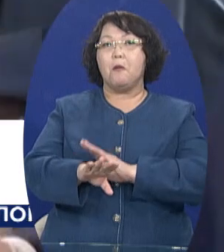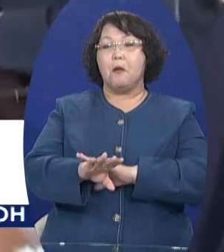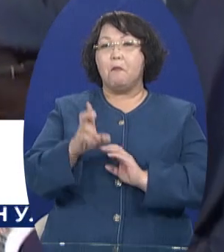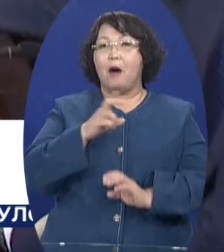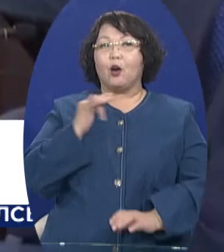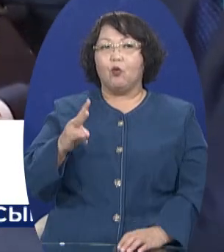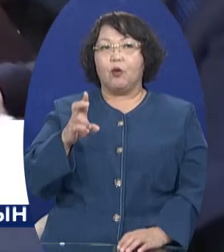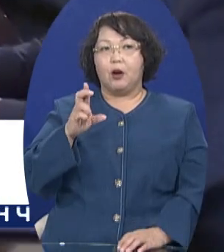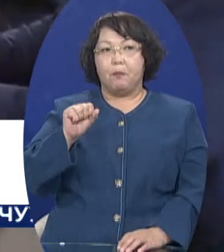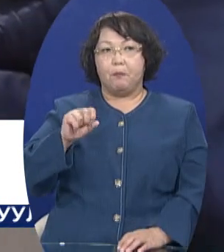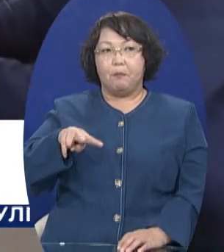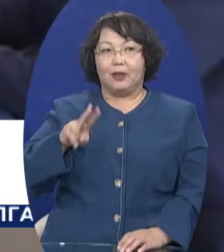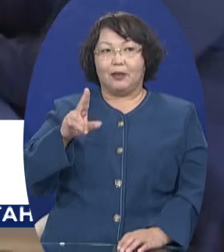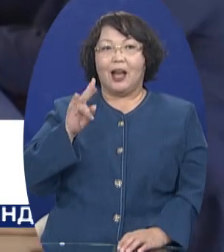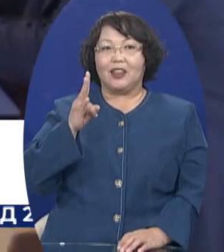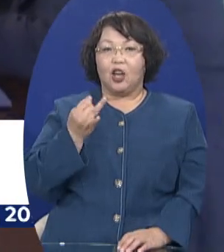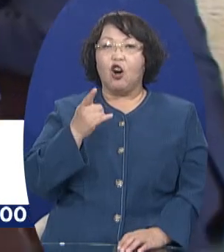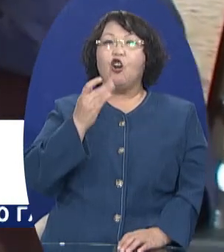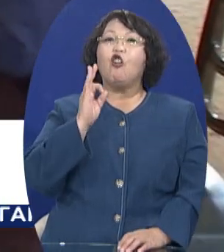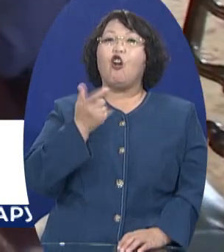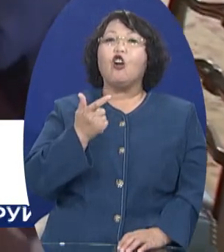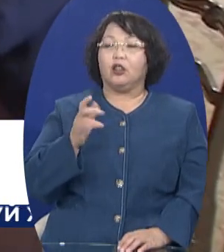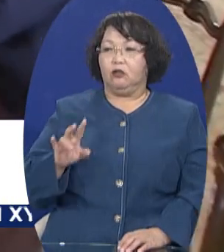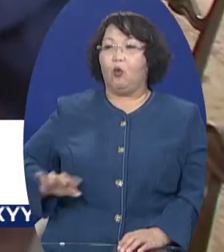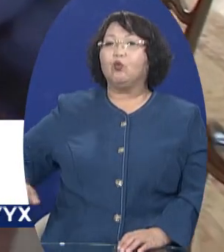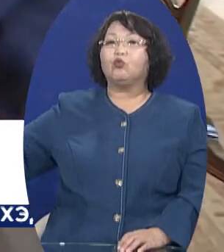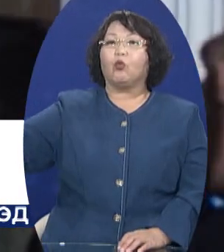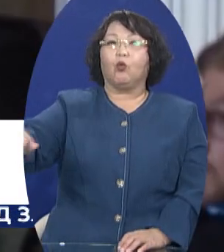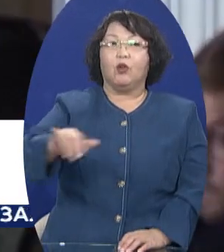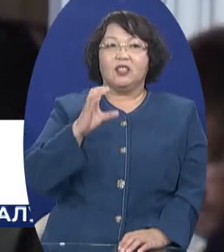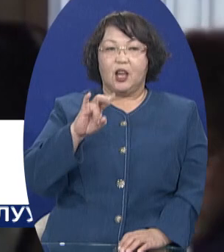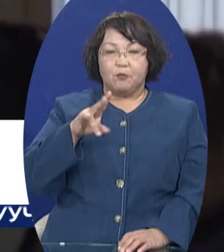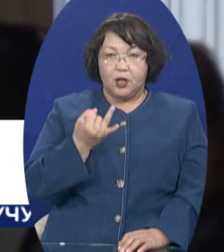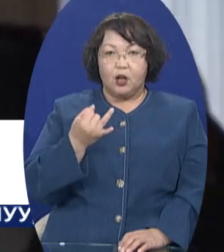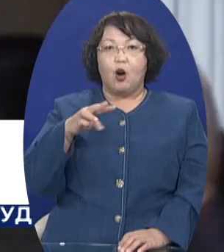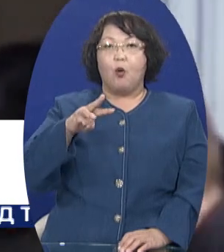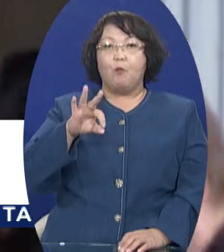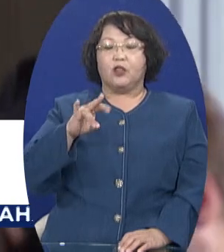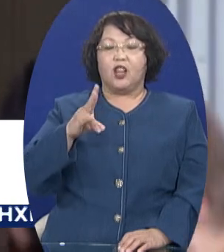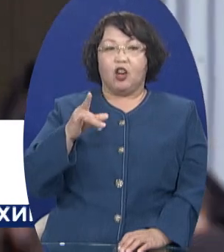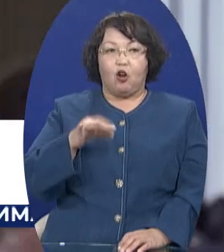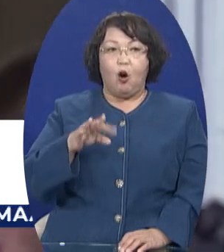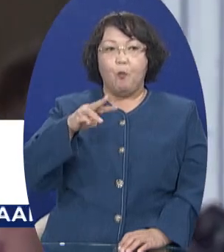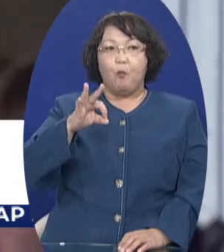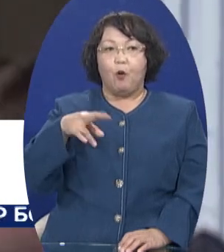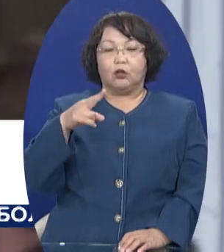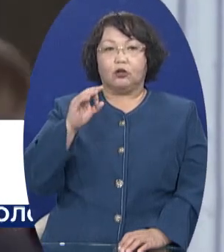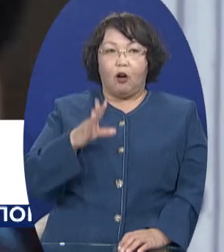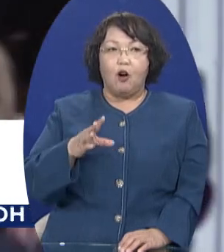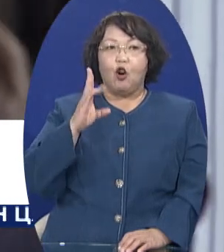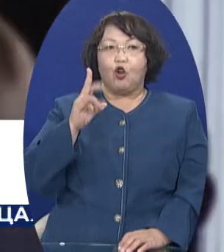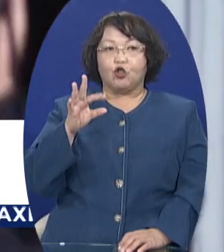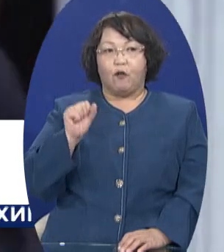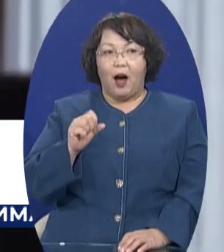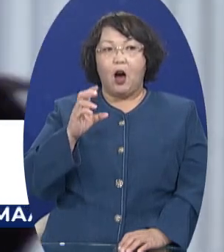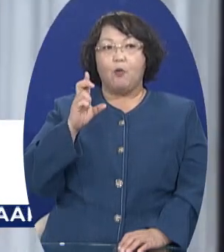хэмжээний уулзалтын 20 жилийн ойг тохиолдуулан хийж байгаа арга хэмжээ юм байна. За энд Серб, Монтенегро, Молдав, Умард Македон, Косово, Болгар,